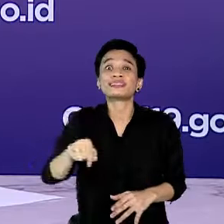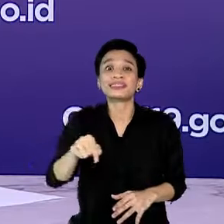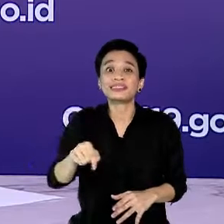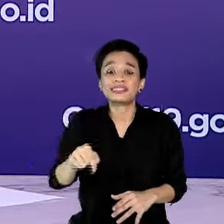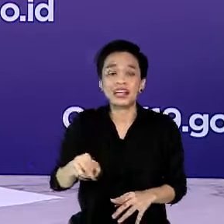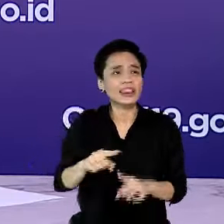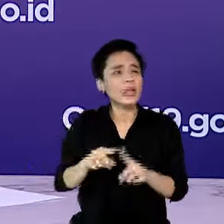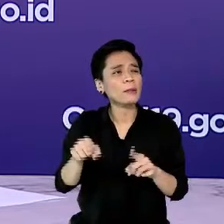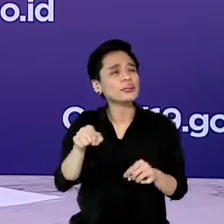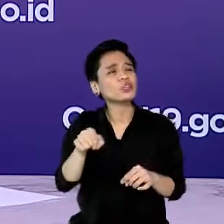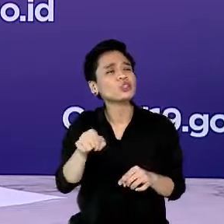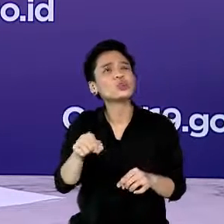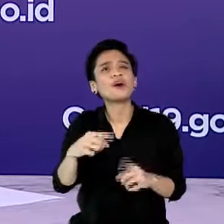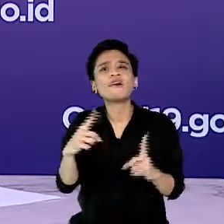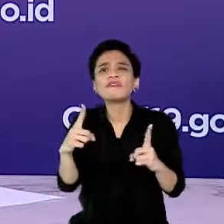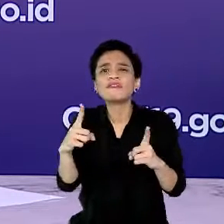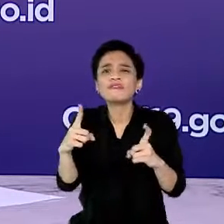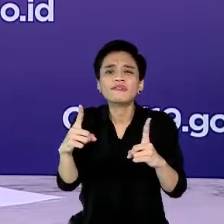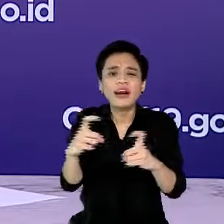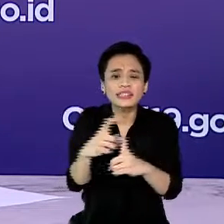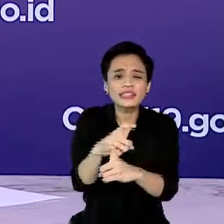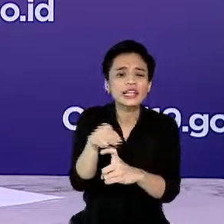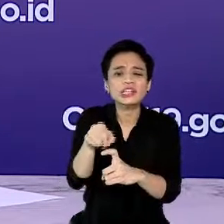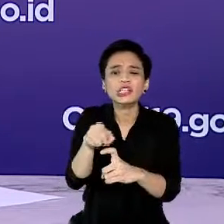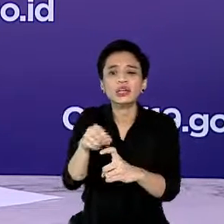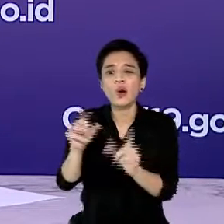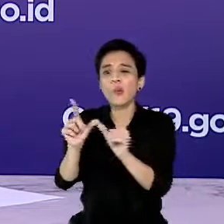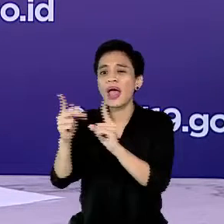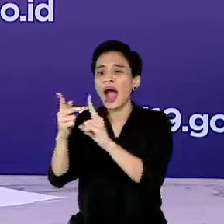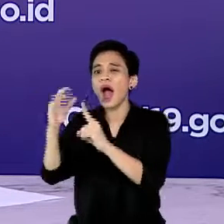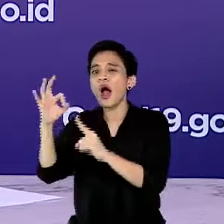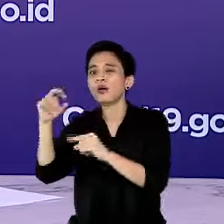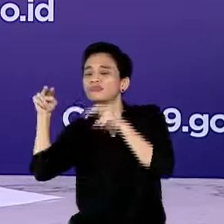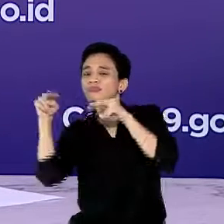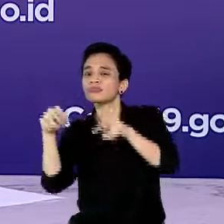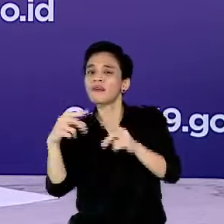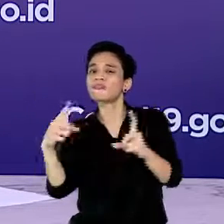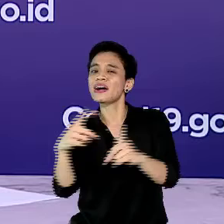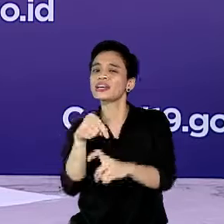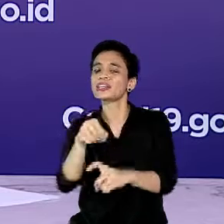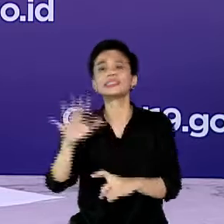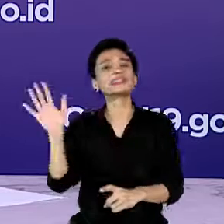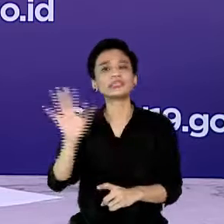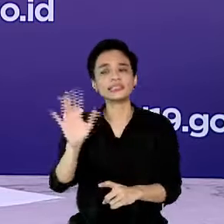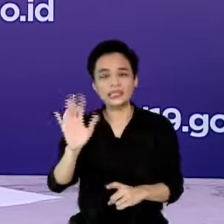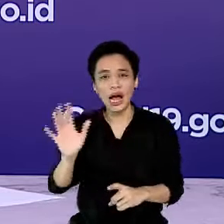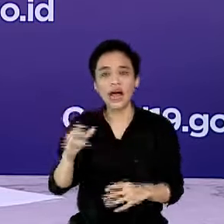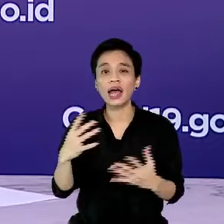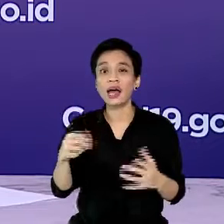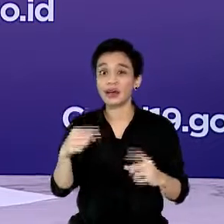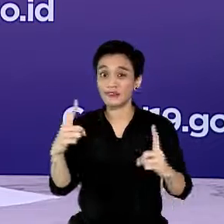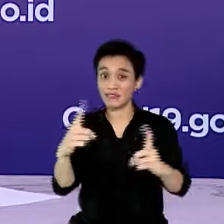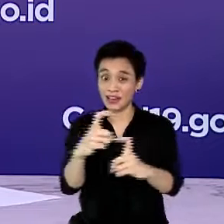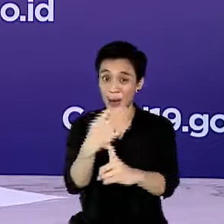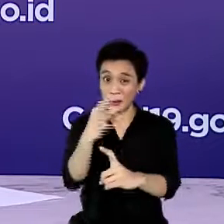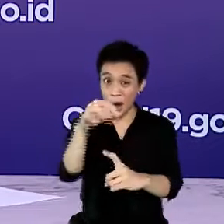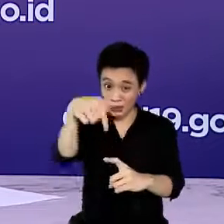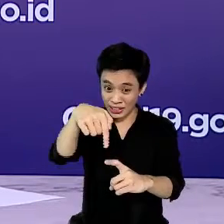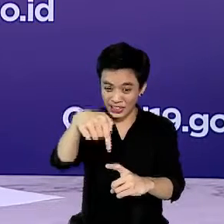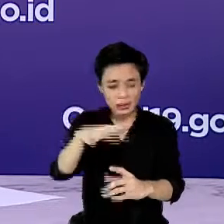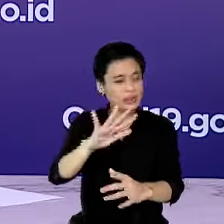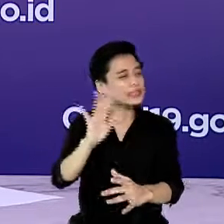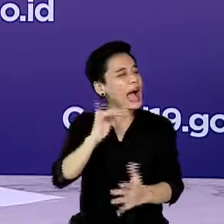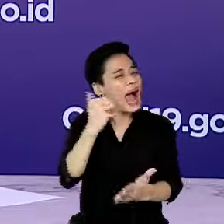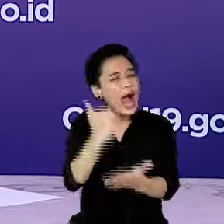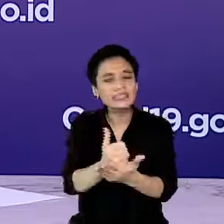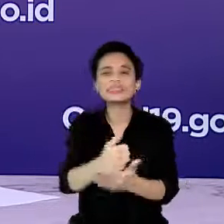dalam variant of konser dan variant of Interest yang disebutkan oleh Who kepala lembaga eijkman menyebutkan bahwa varian ini merupakan khas varian